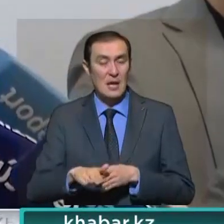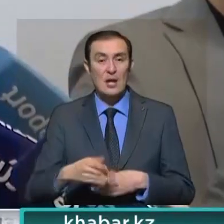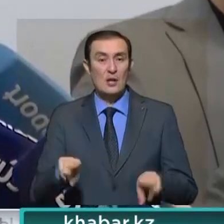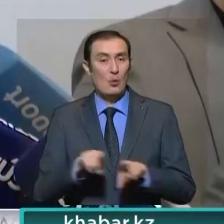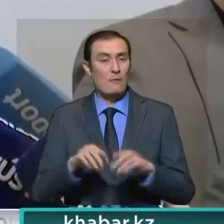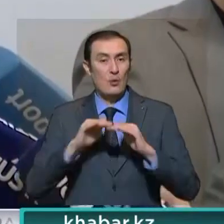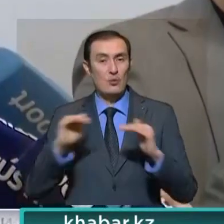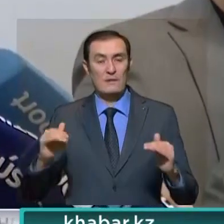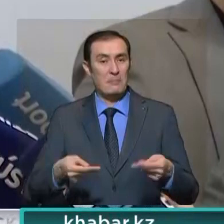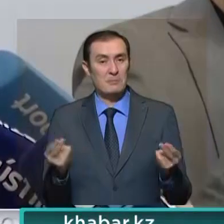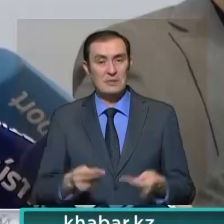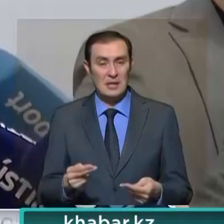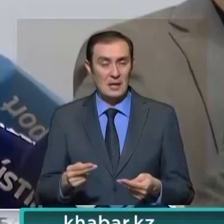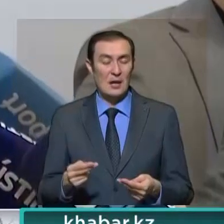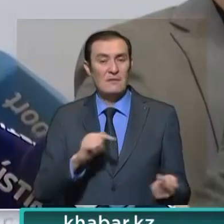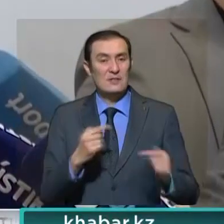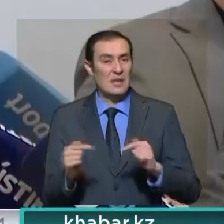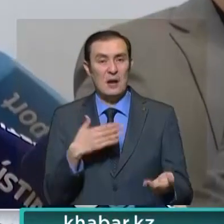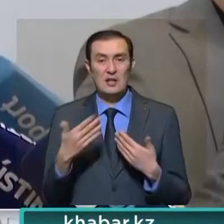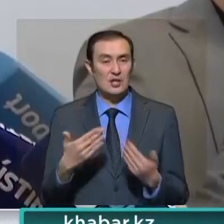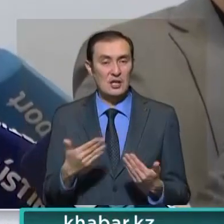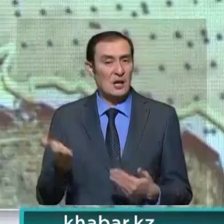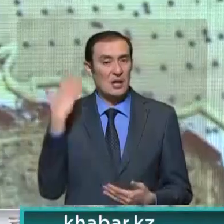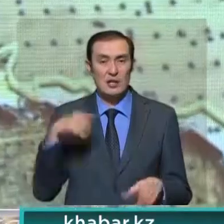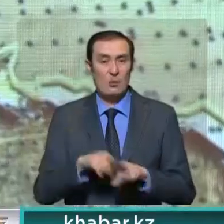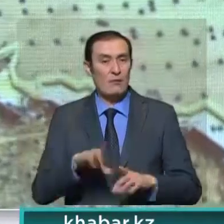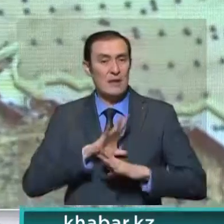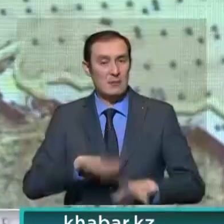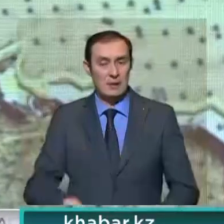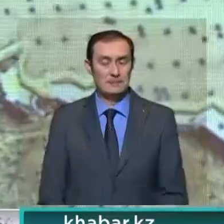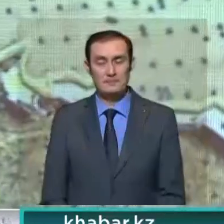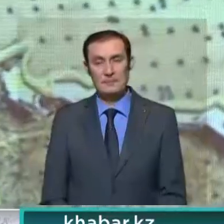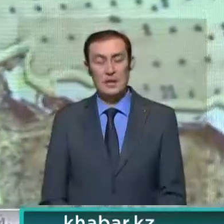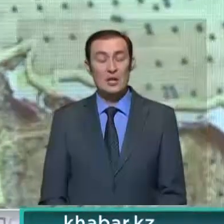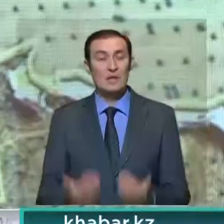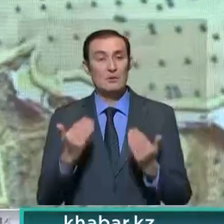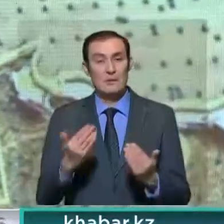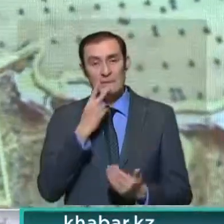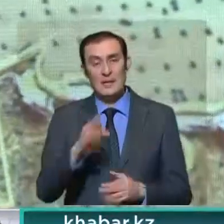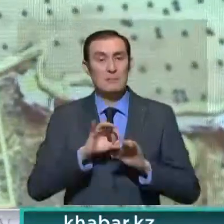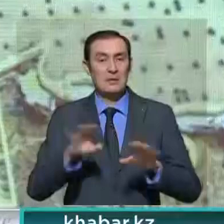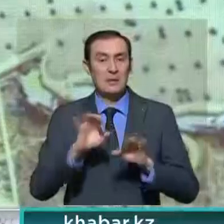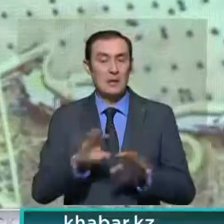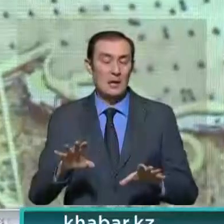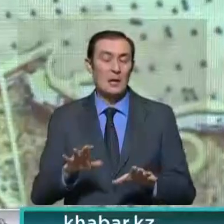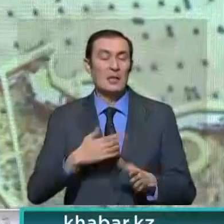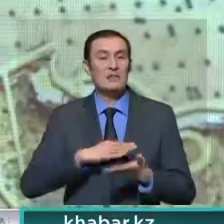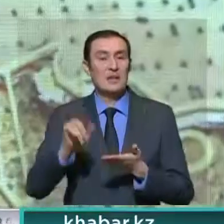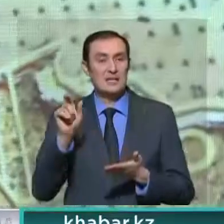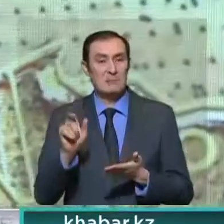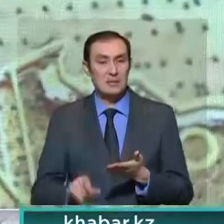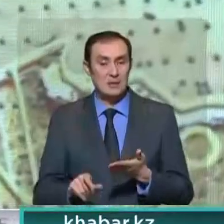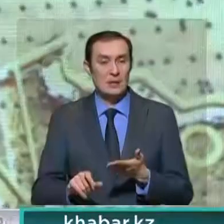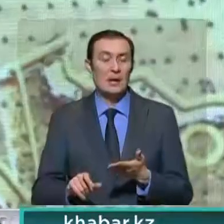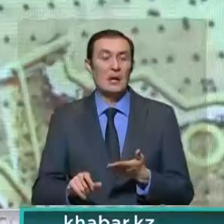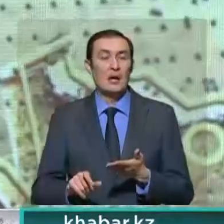уровня подписания у нас взаимоотношениях не было но только что вы смотрели материал подготовленный моей коллегой Динара